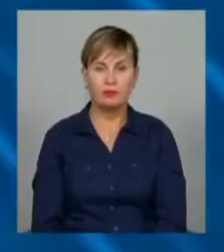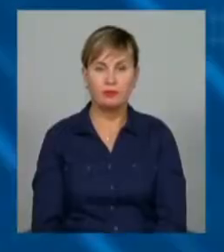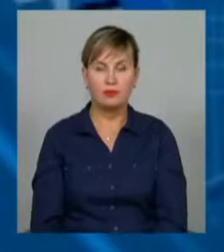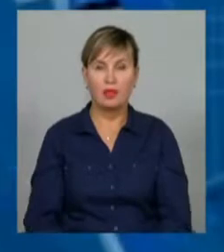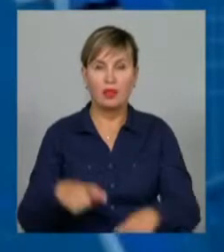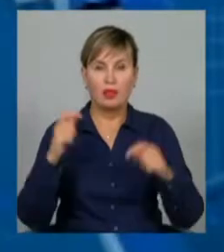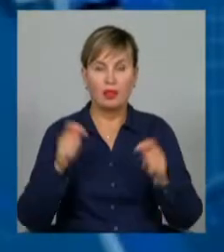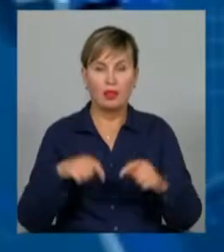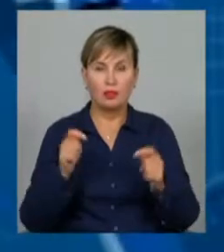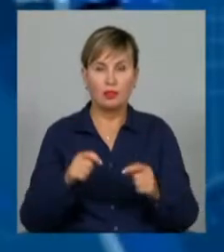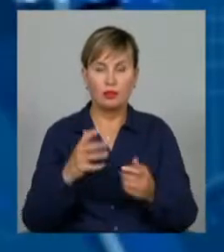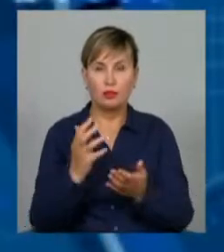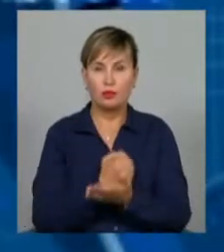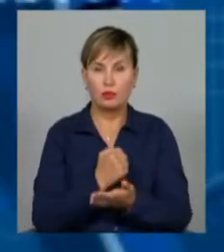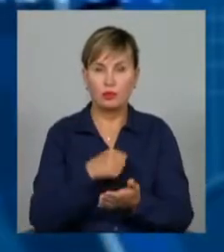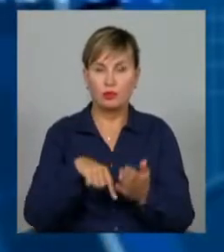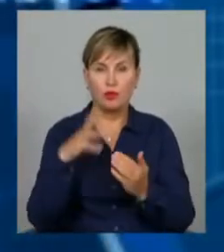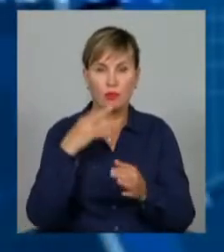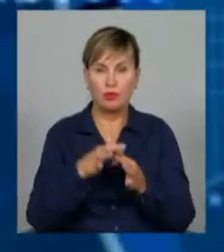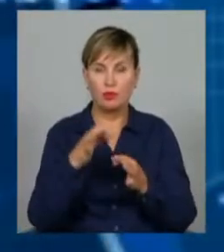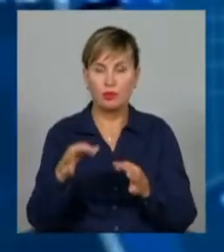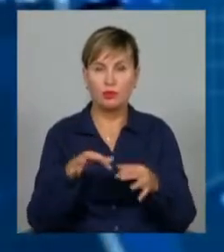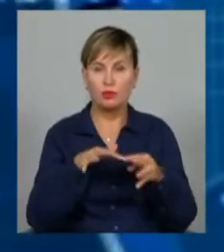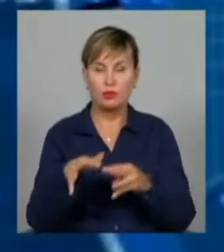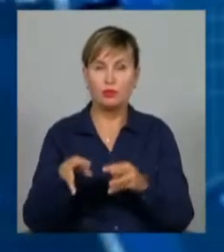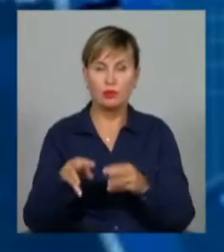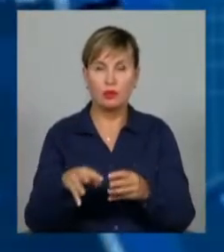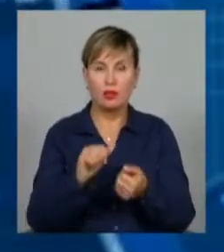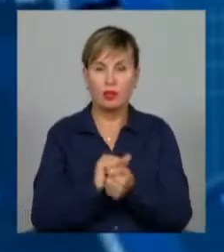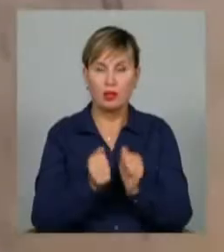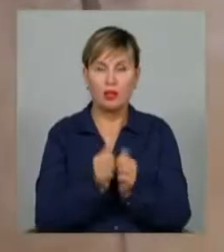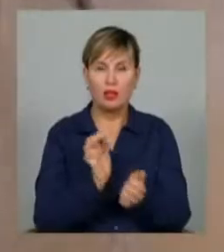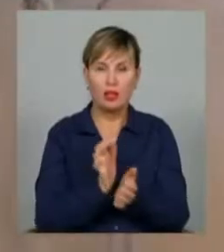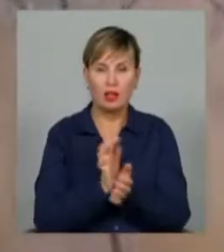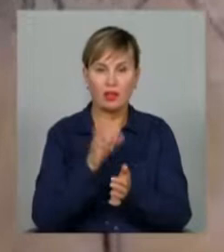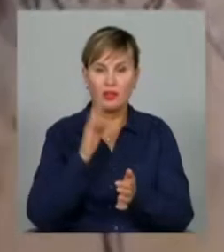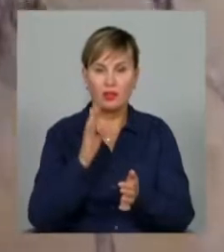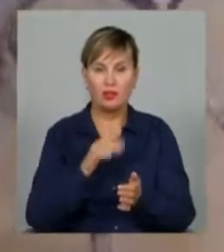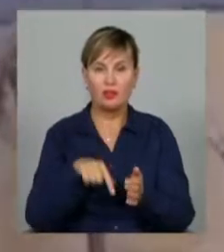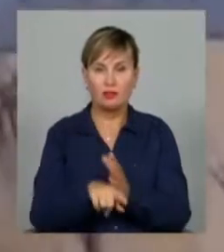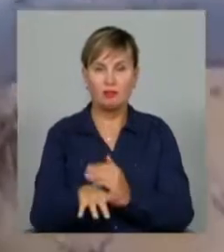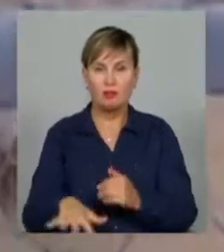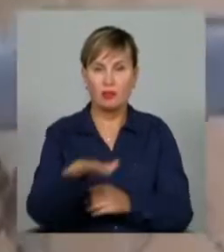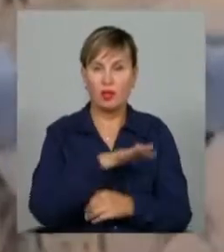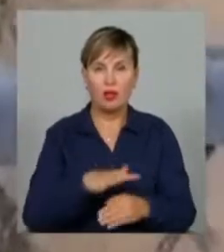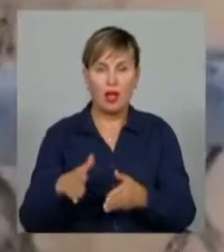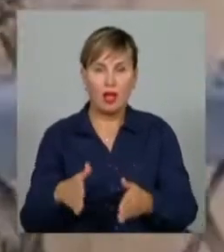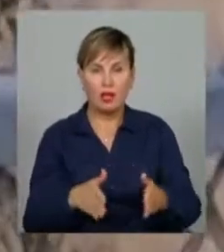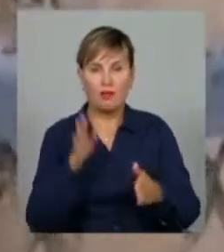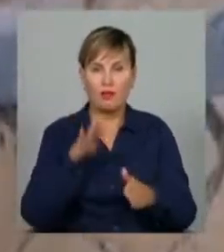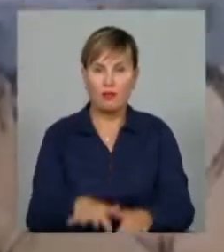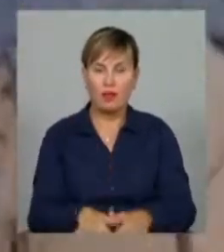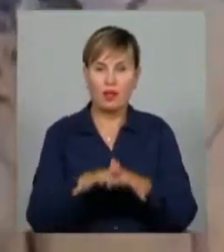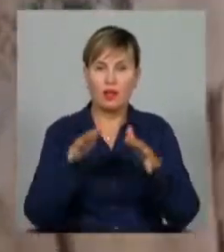Ливневые дожди привели к сходу усилия в Алматинской области. Потоки камней и грязной воды устремились на крестьянские поля, арыки, водоемы